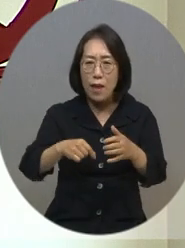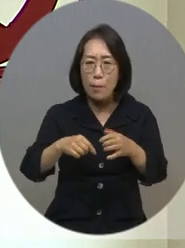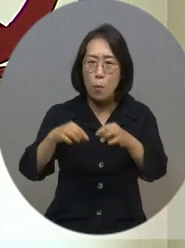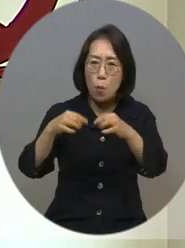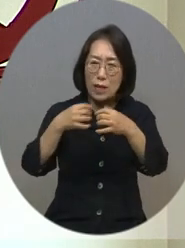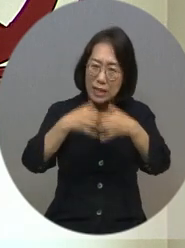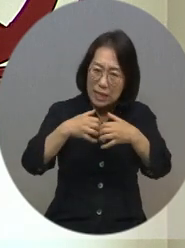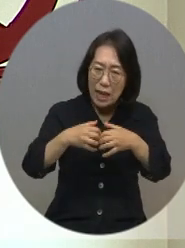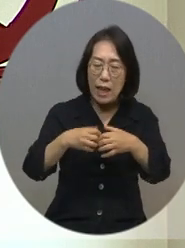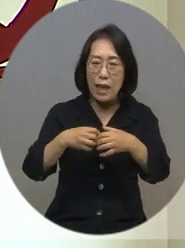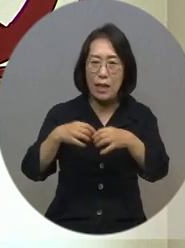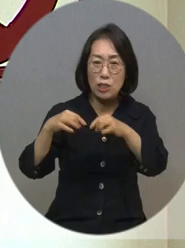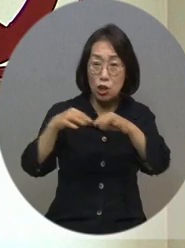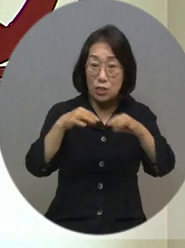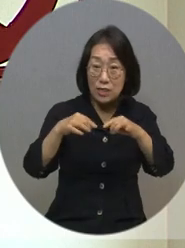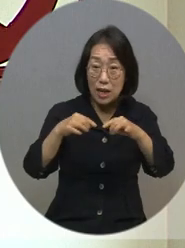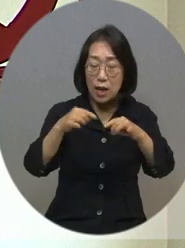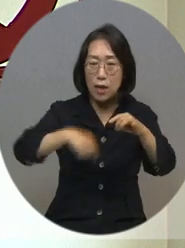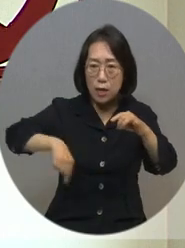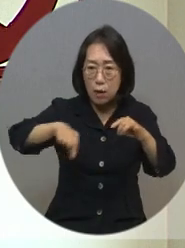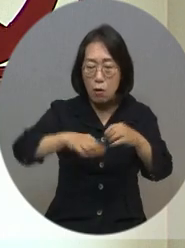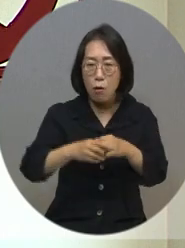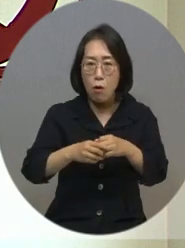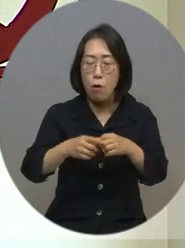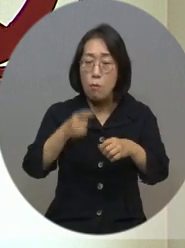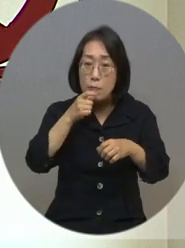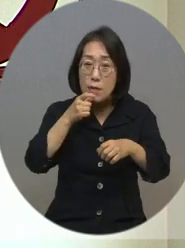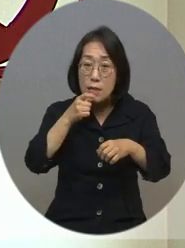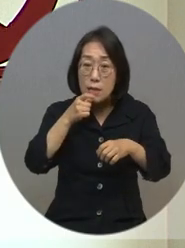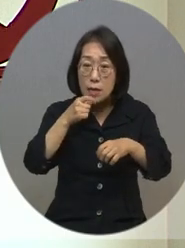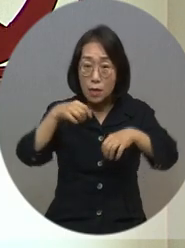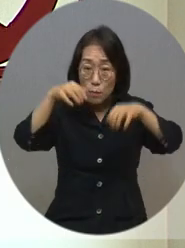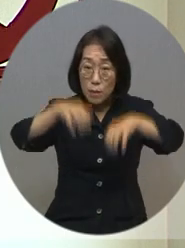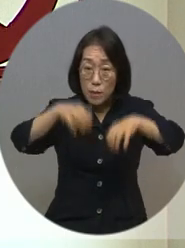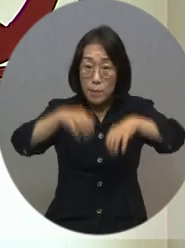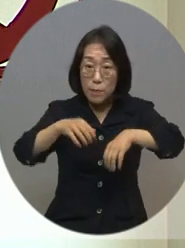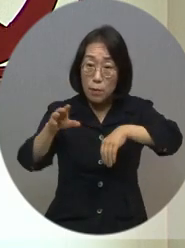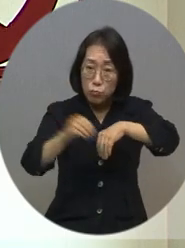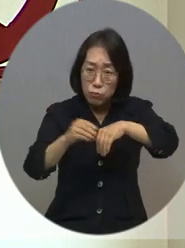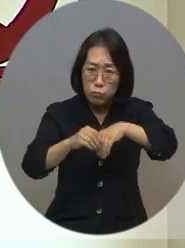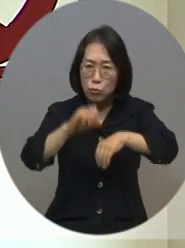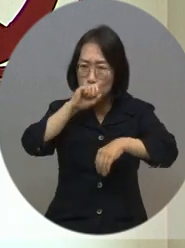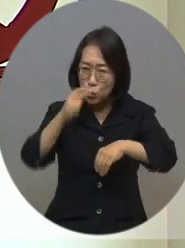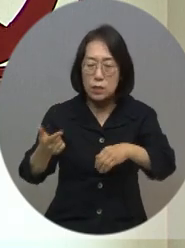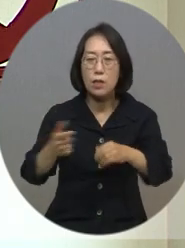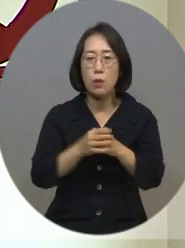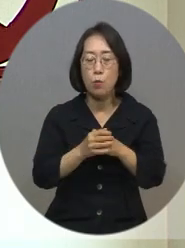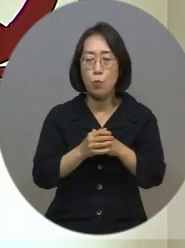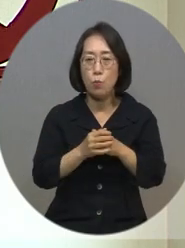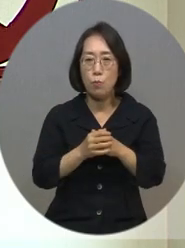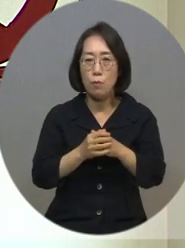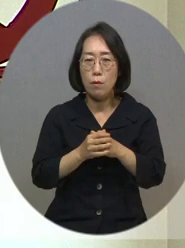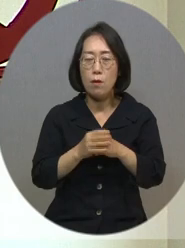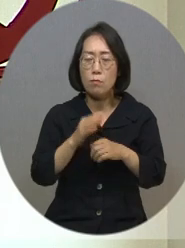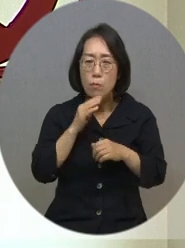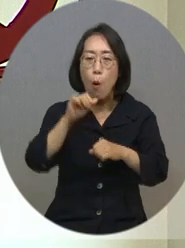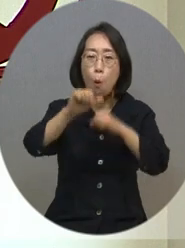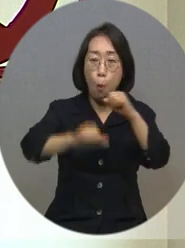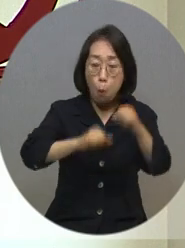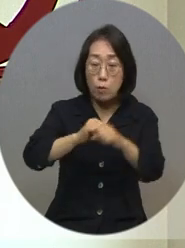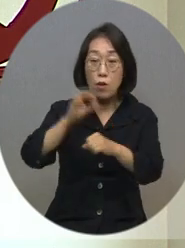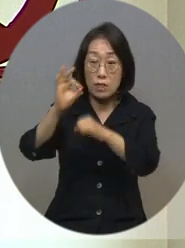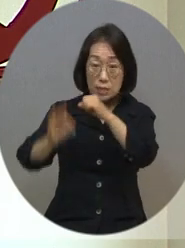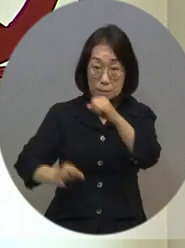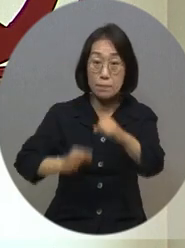때문에 뭐 이렇게 비나 습기에 노출되면 좀 안 좋아지기도 하고 최소한 이제 한 5년에서